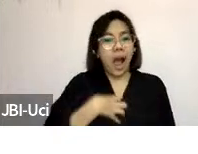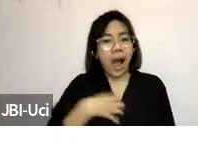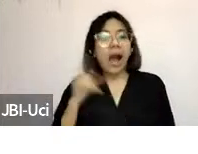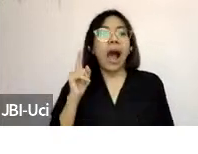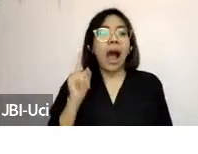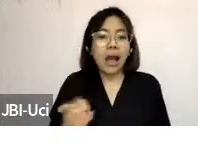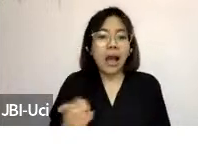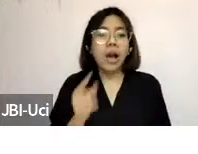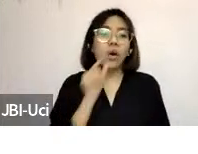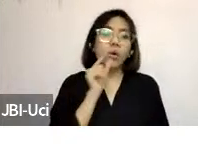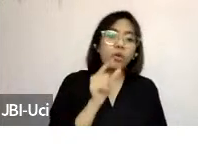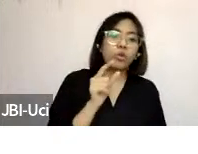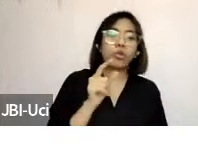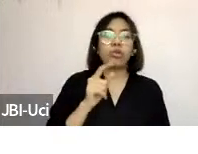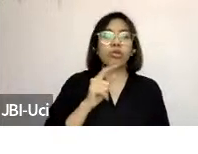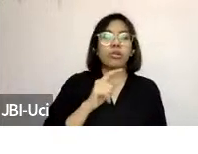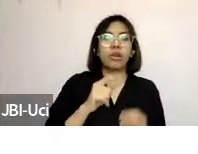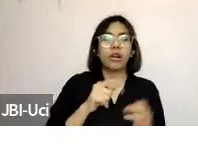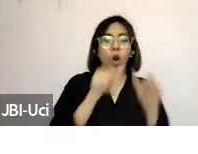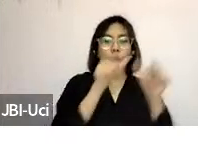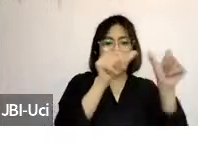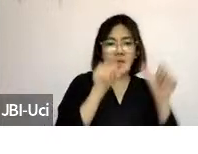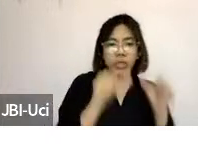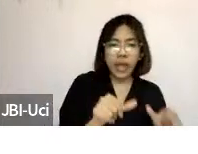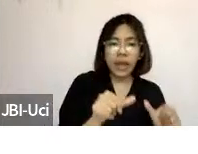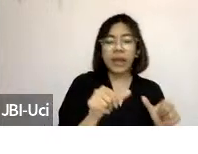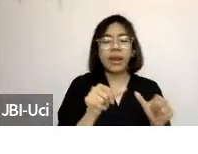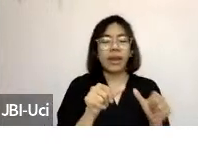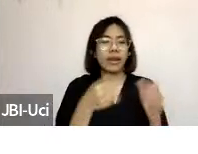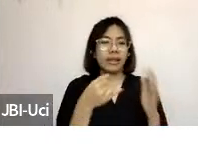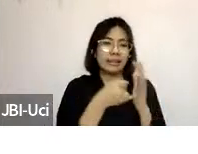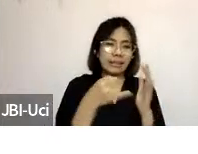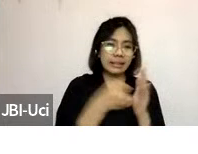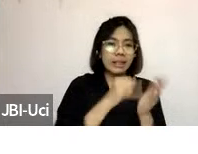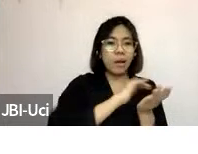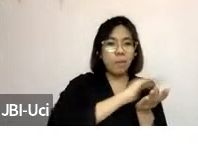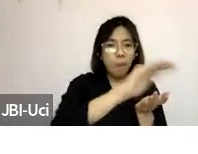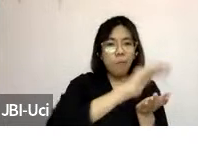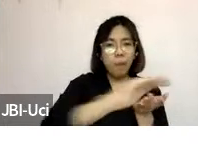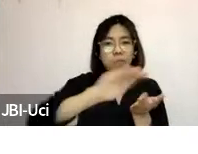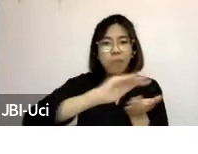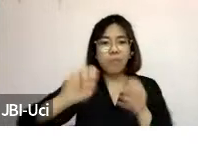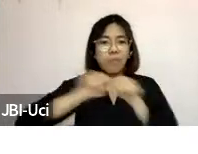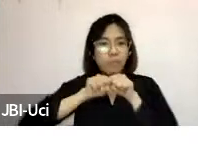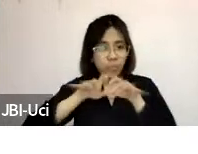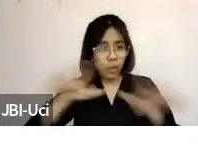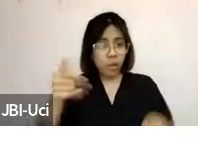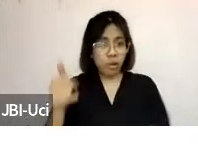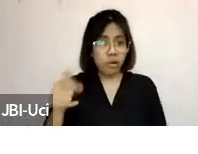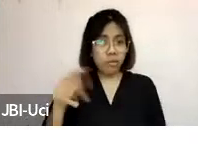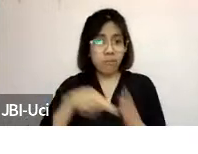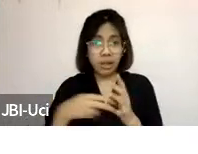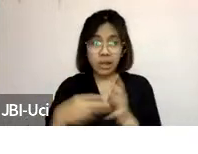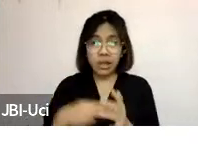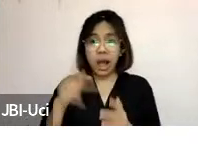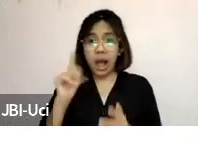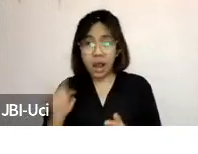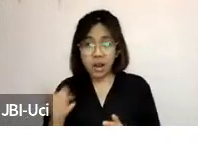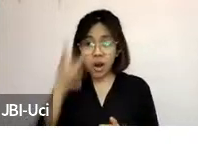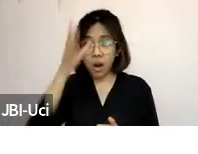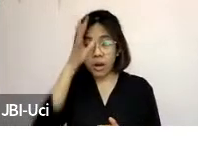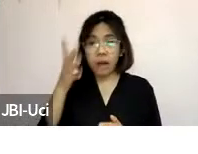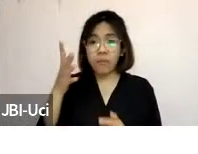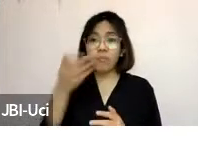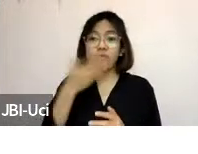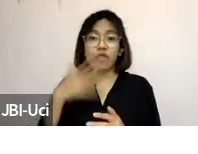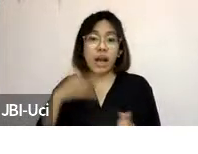konten yang memiliki muatan penghinaan Apakah benar ada orang yang punya hak untuk menghina orang lain saya